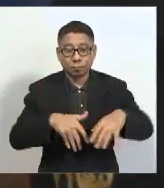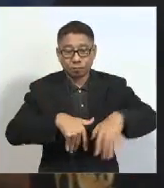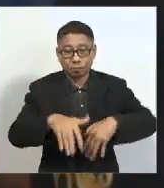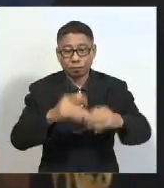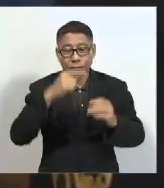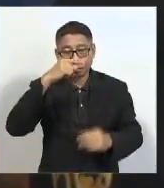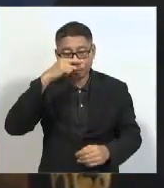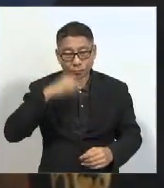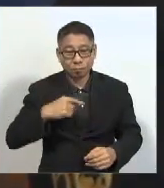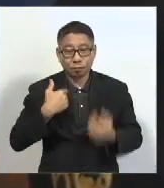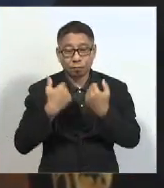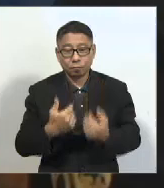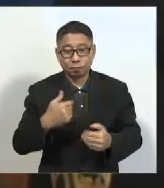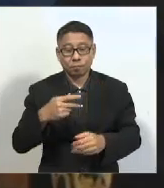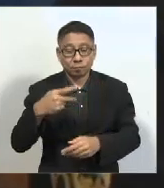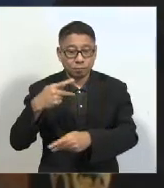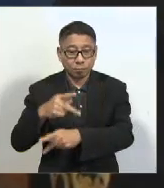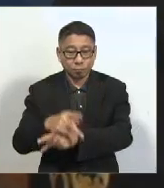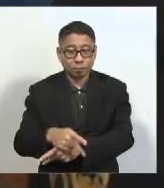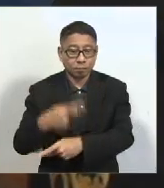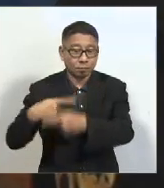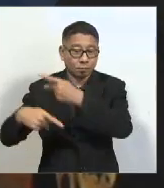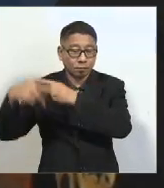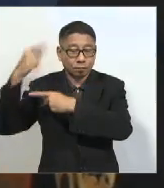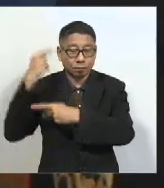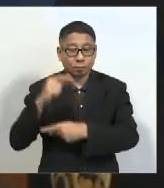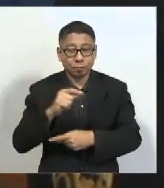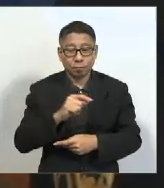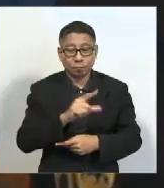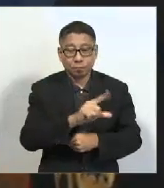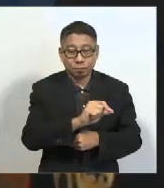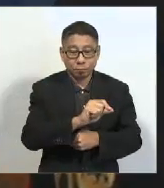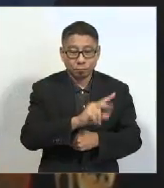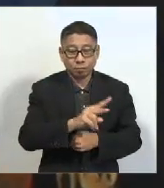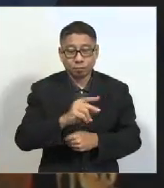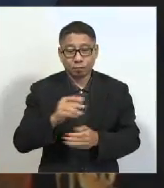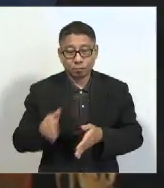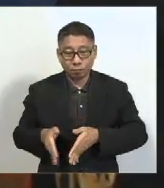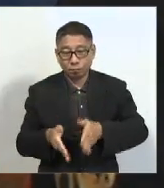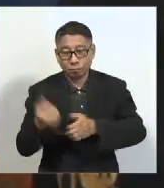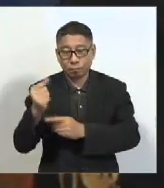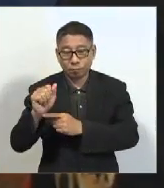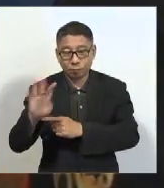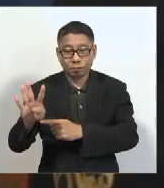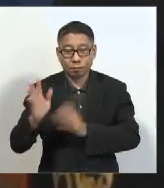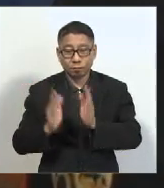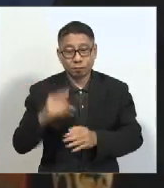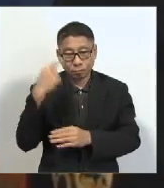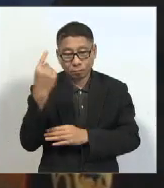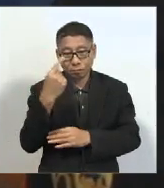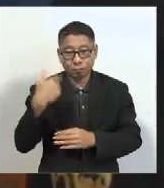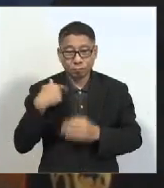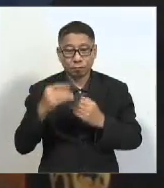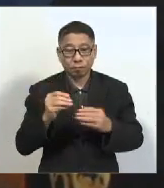ไทยย้อแล้วก็จะมีประเพณีของเพื่อน22คลอง14เนาะค่ะเนาะถ้านักท่องเที่ยวเข้ามาเนาะค่ะเนื่องจากบ้าน